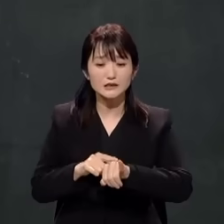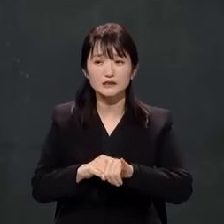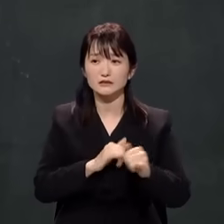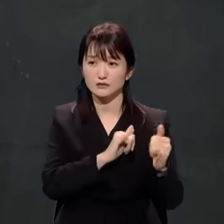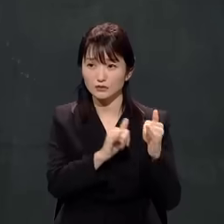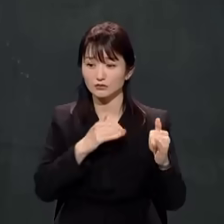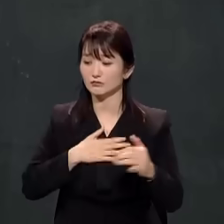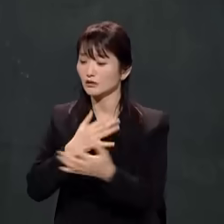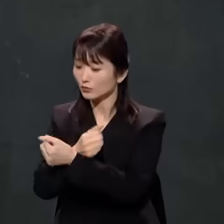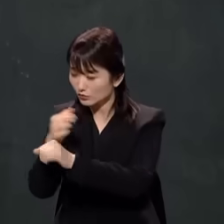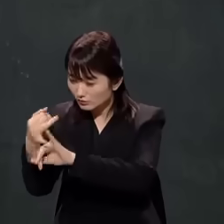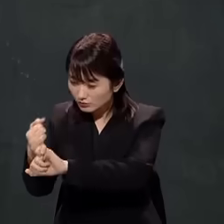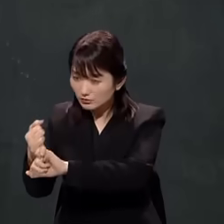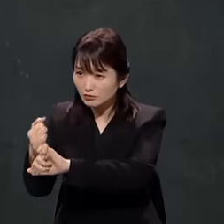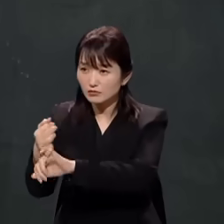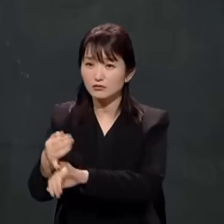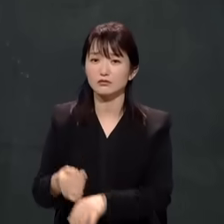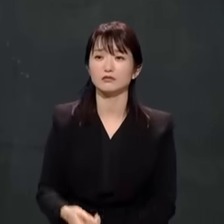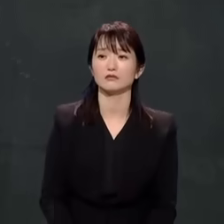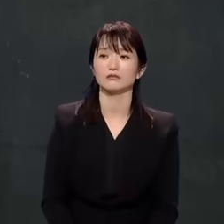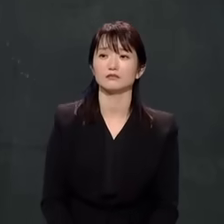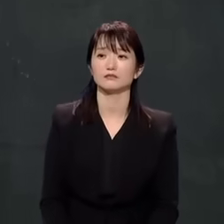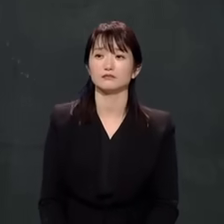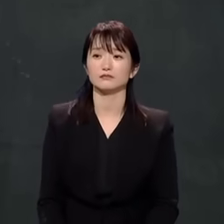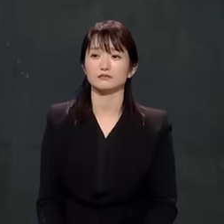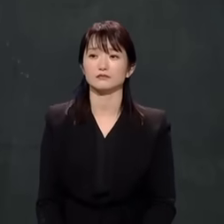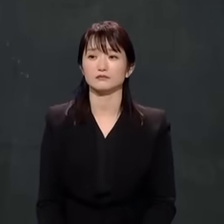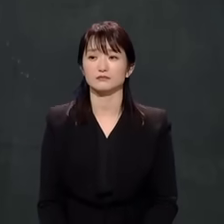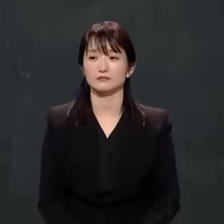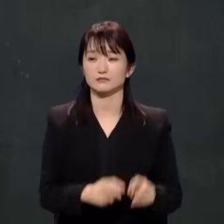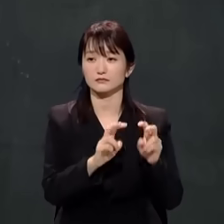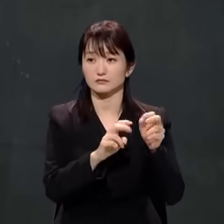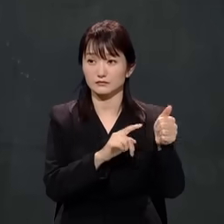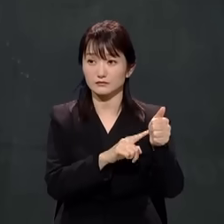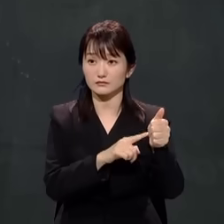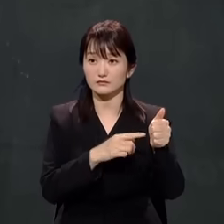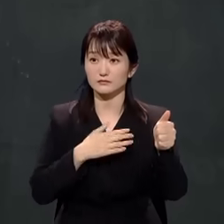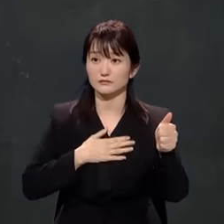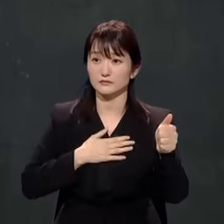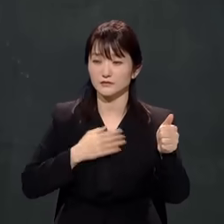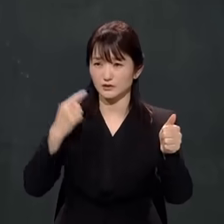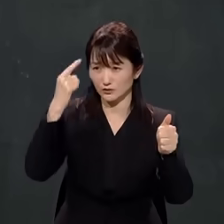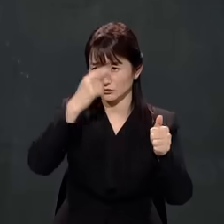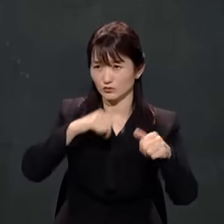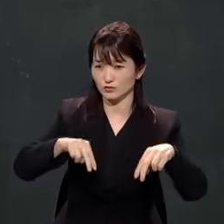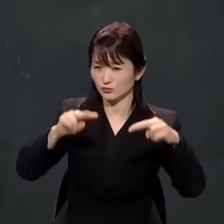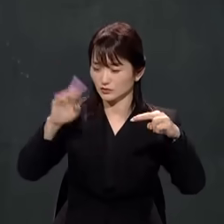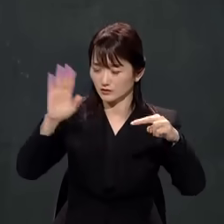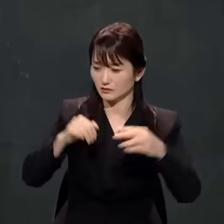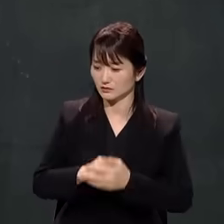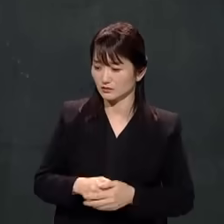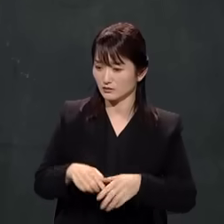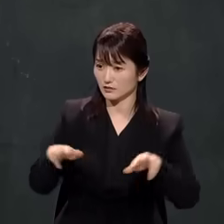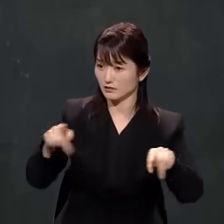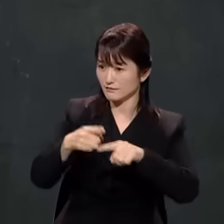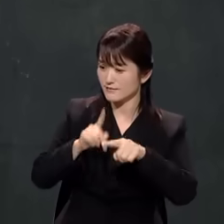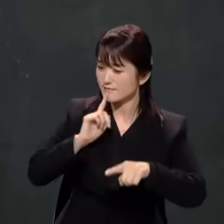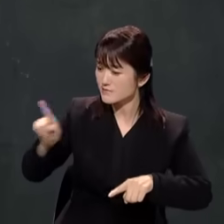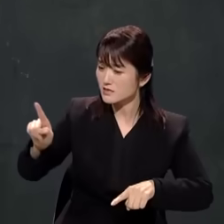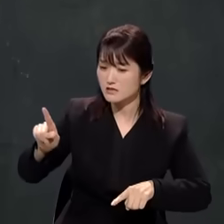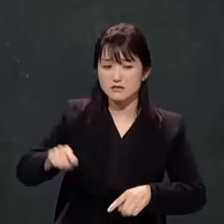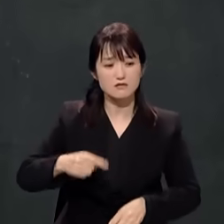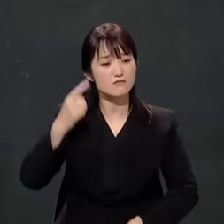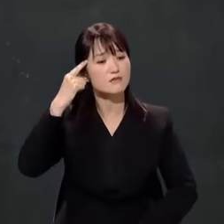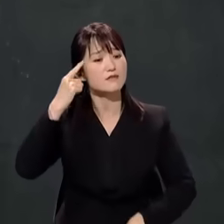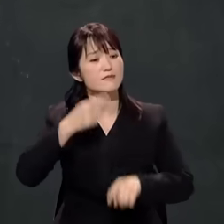내가 계약을 했잖아요. 사장님이 안 내는 걸 봤잖아. 반말이야, 지금? 왜 반말하면 안